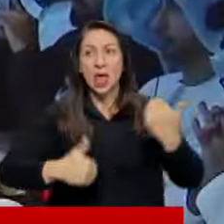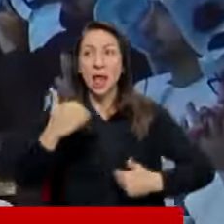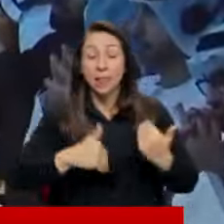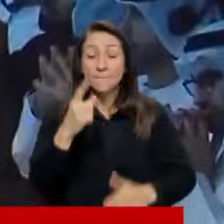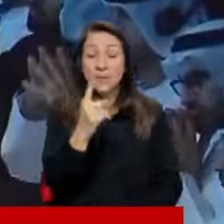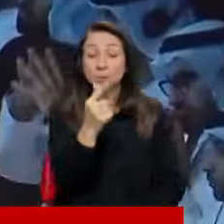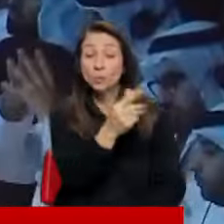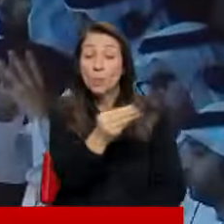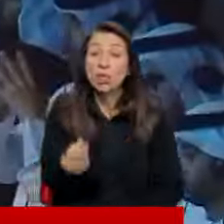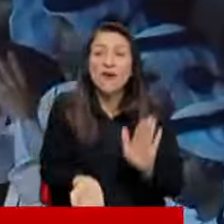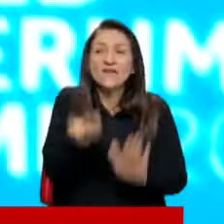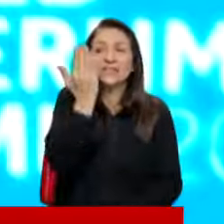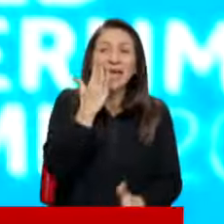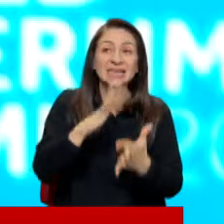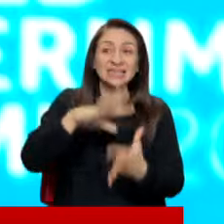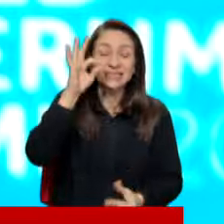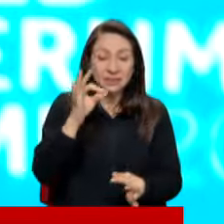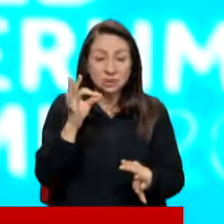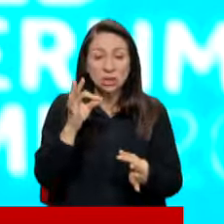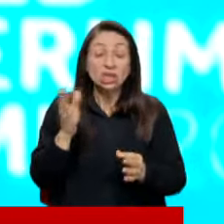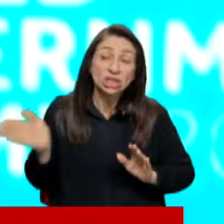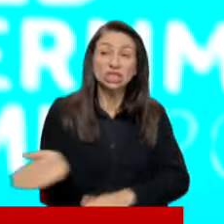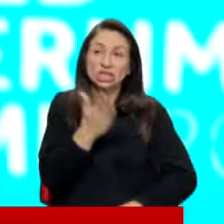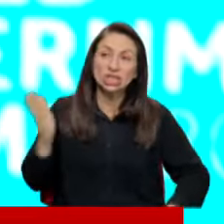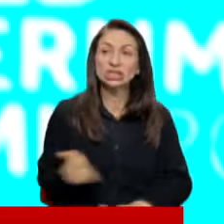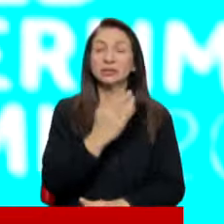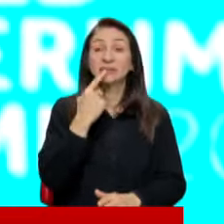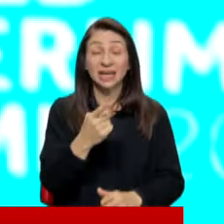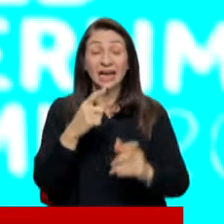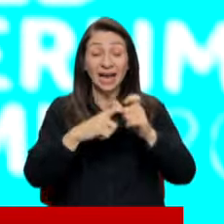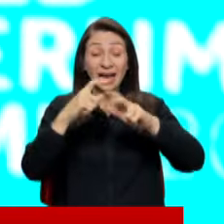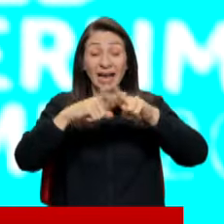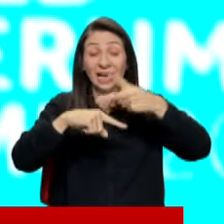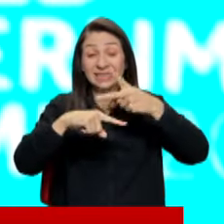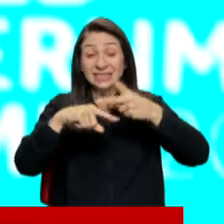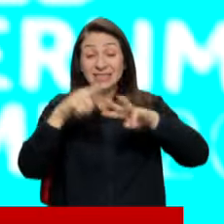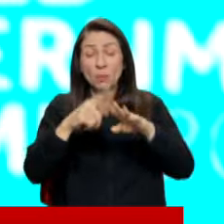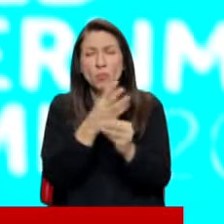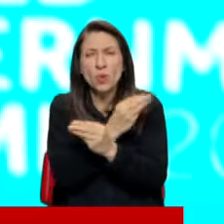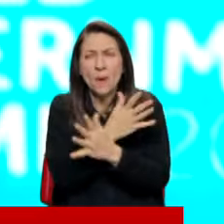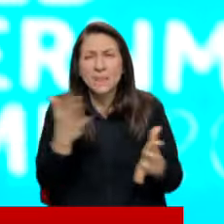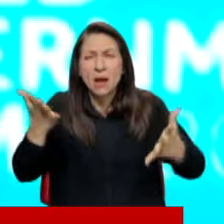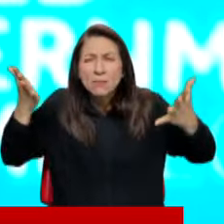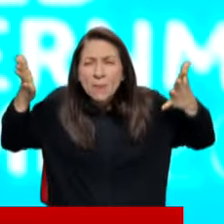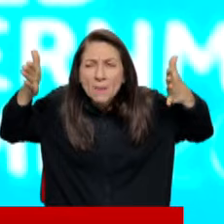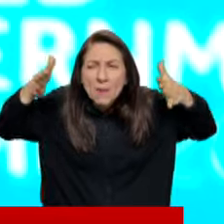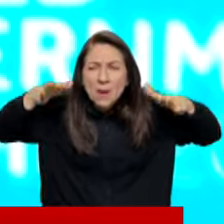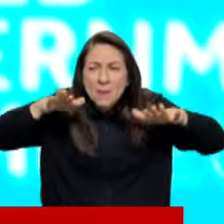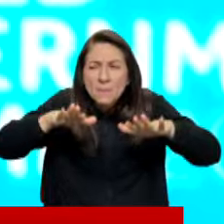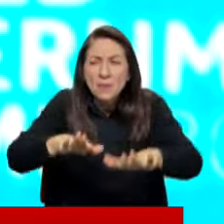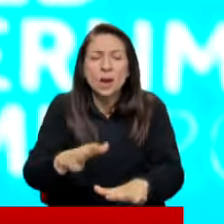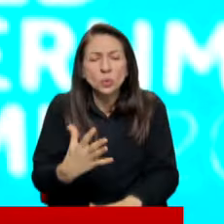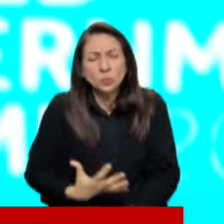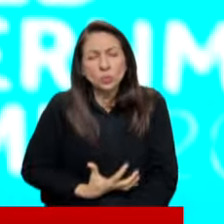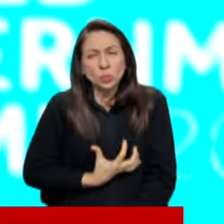1,5 milyondan fazla insanın göçe zorlandığı Gazze'nin büyük bir enkaz yığınına çevrildiği